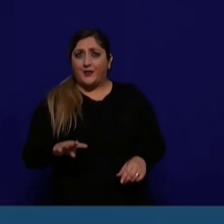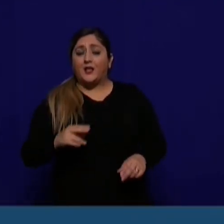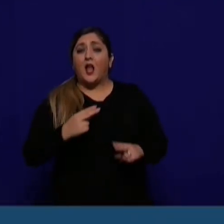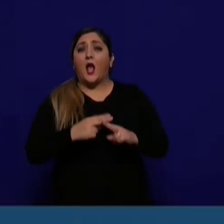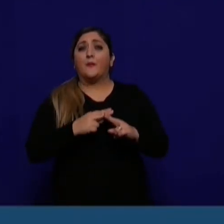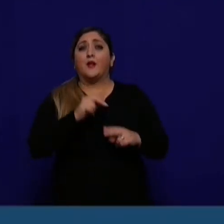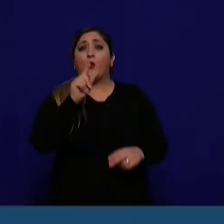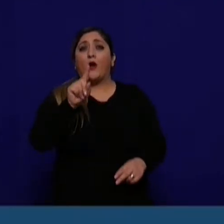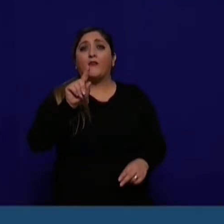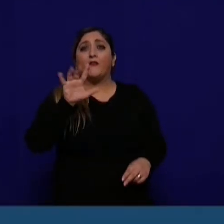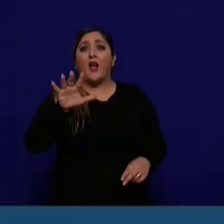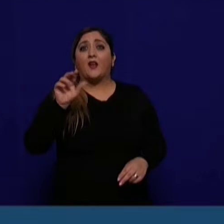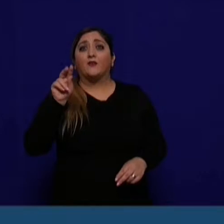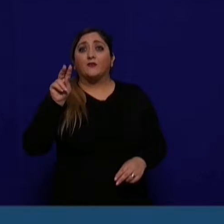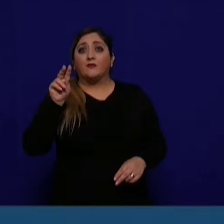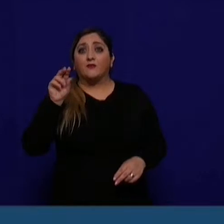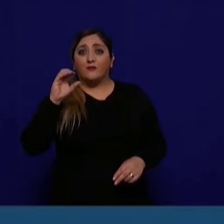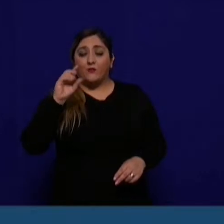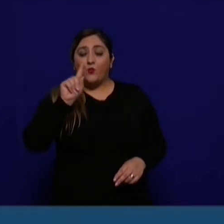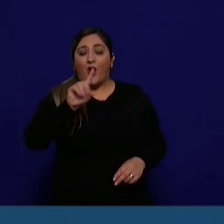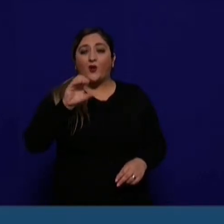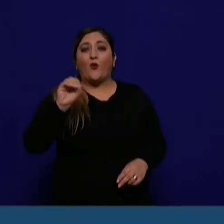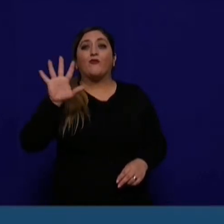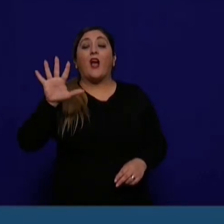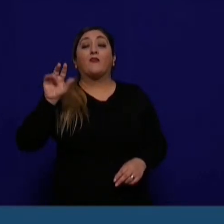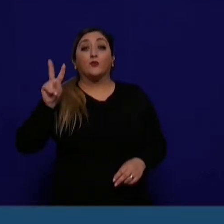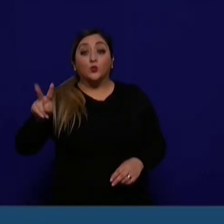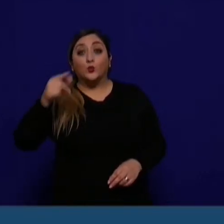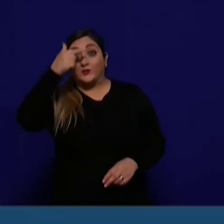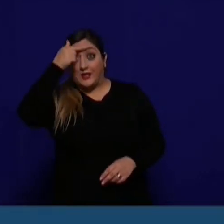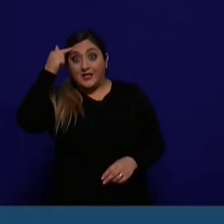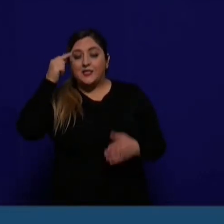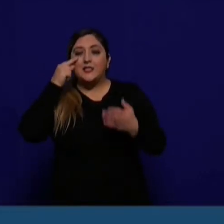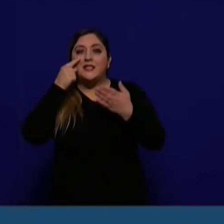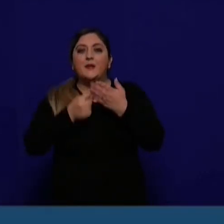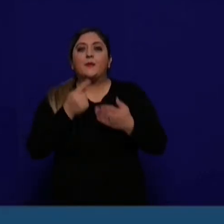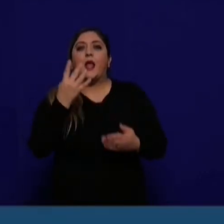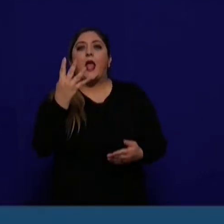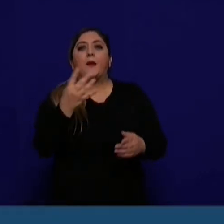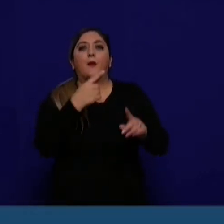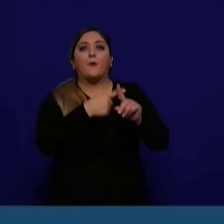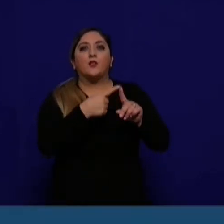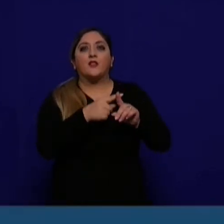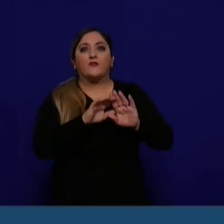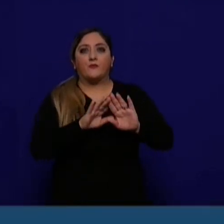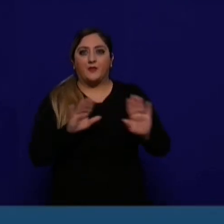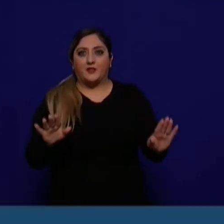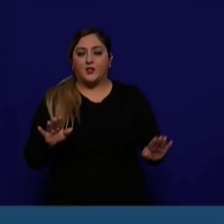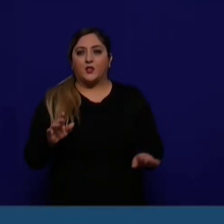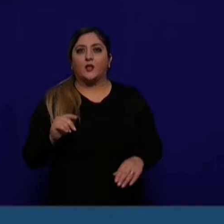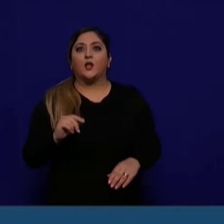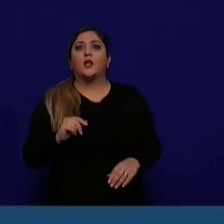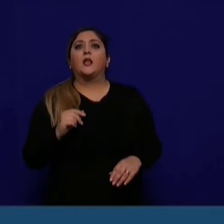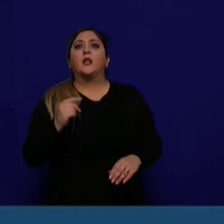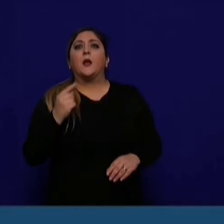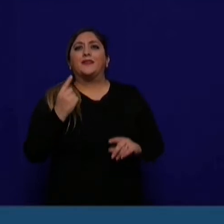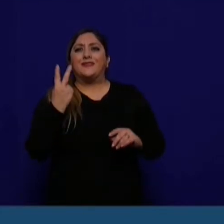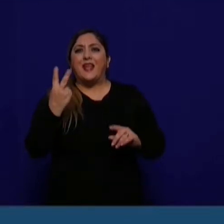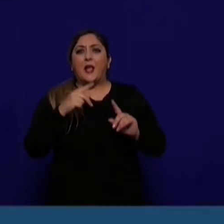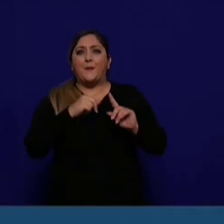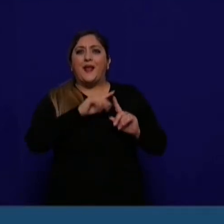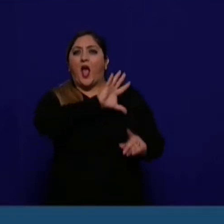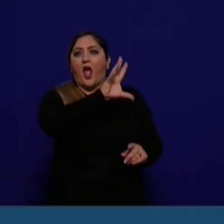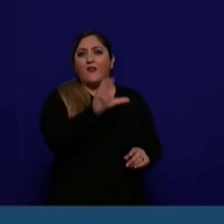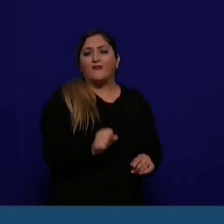1252 tests u minn dawn ħarġu 4 li huma pożittivi. Kellna persuna mit-Tunezija, 2 mill-Bulgarija u persuna